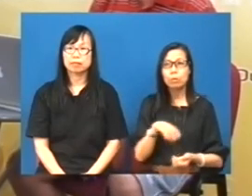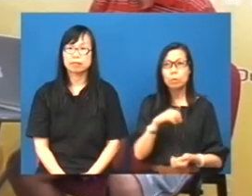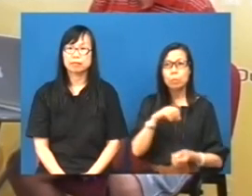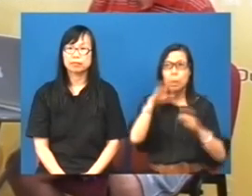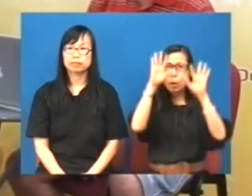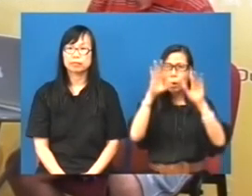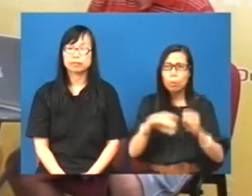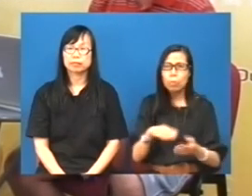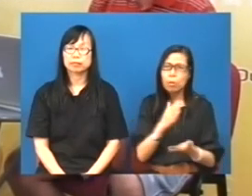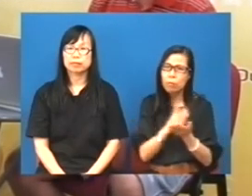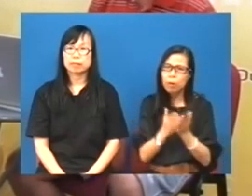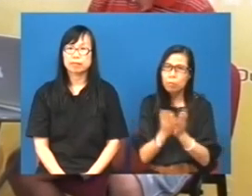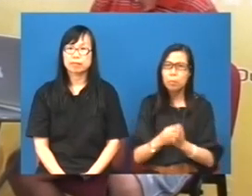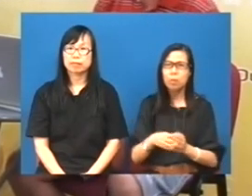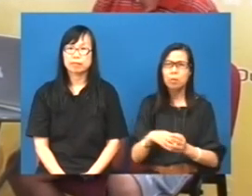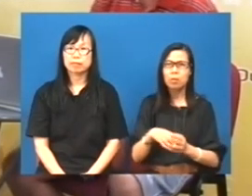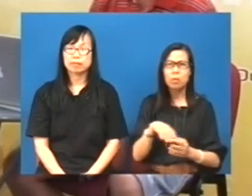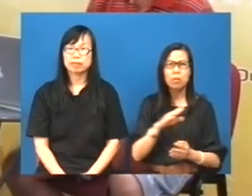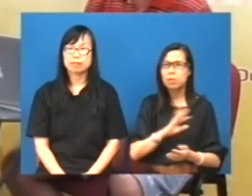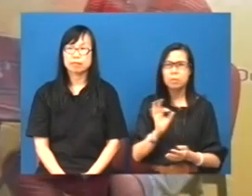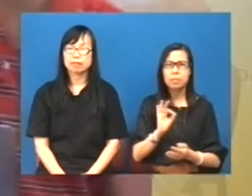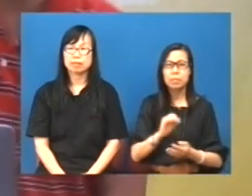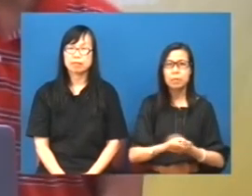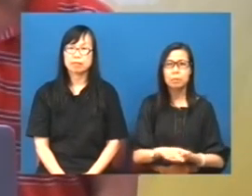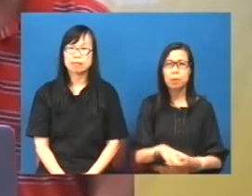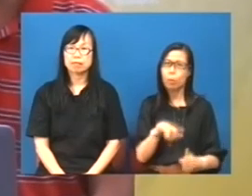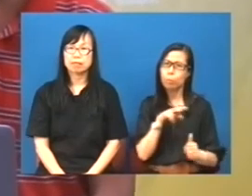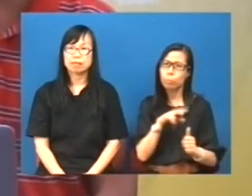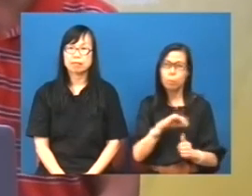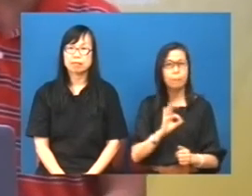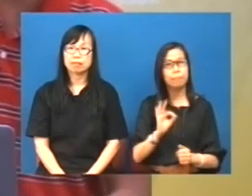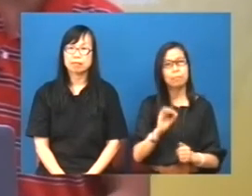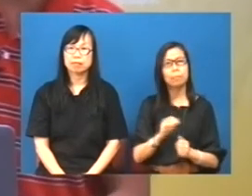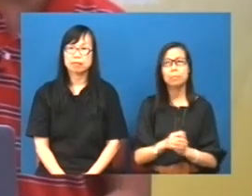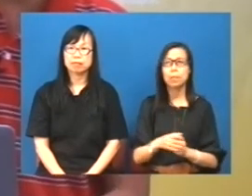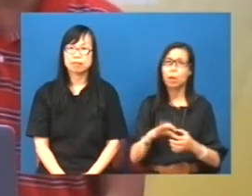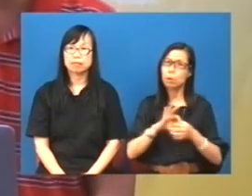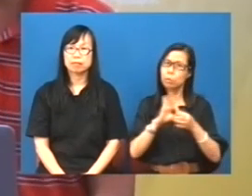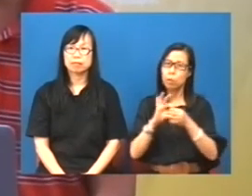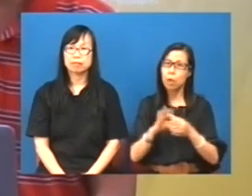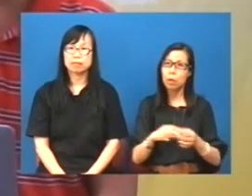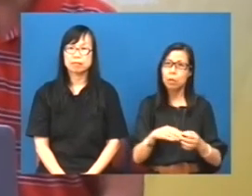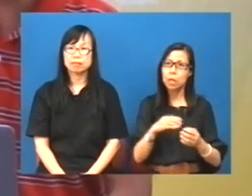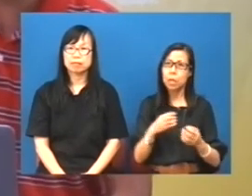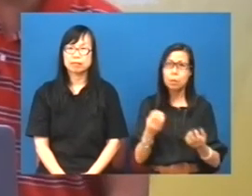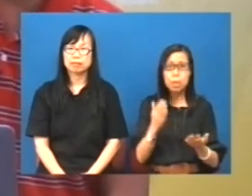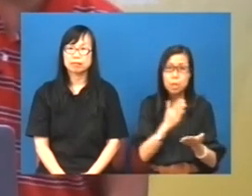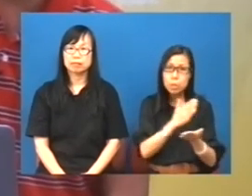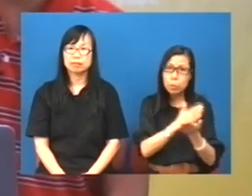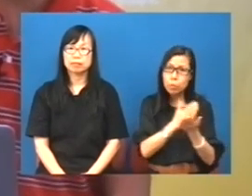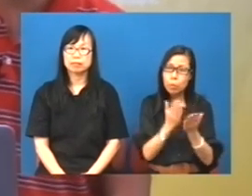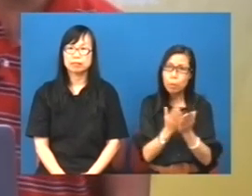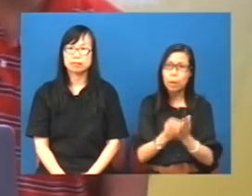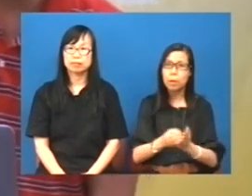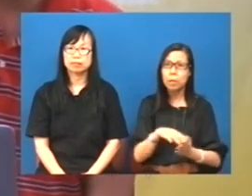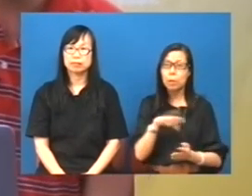相關政府部門根本也沒有好好管理相關的一些設施令這些設施成